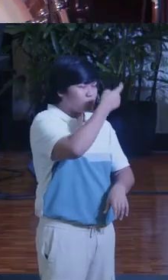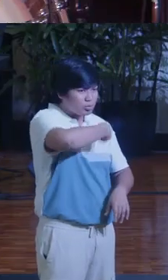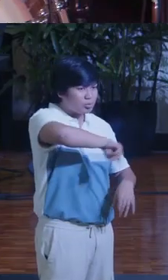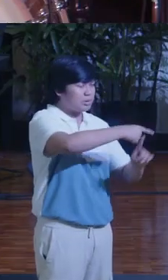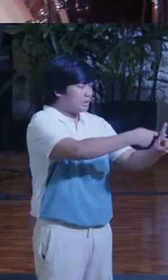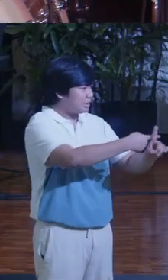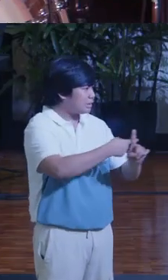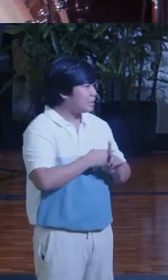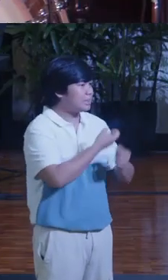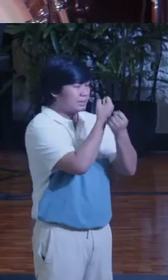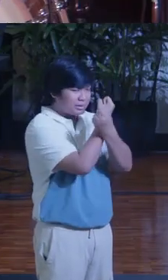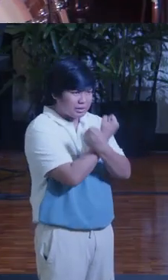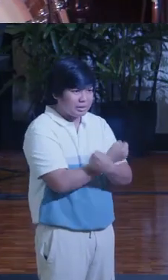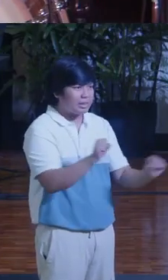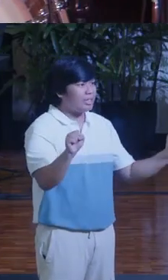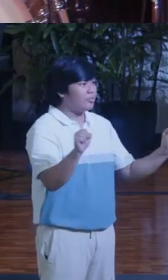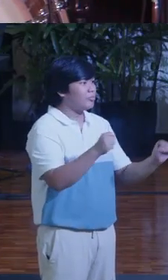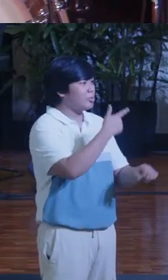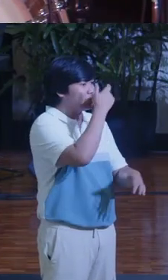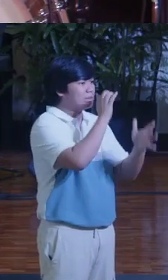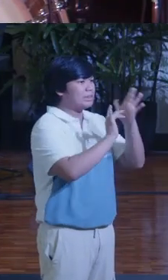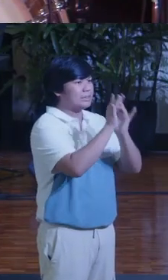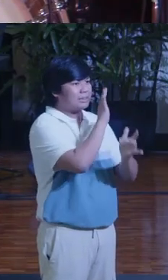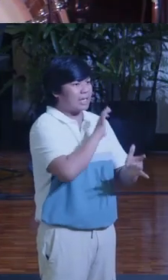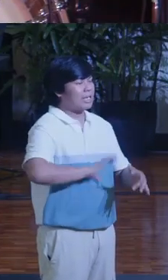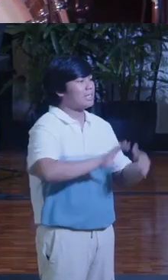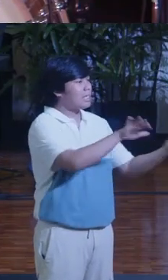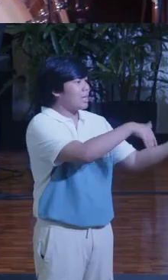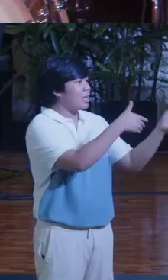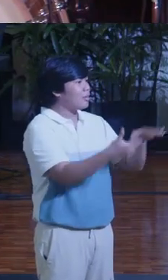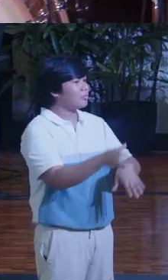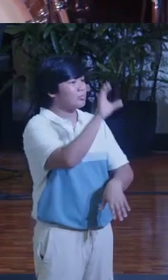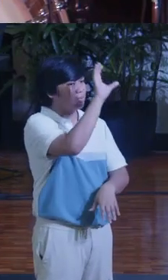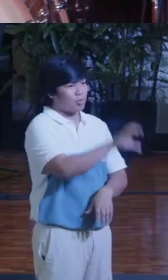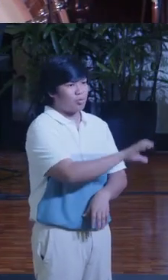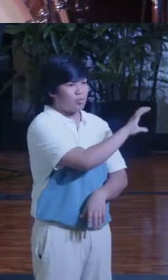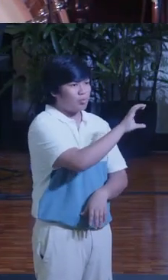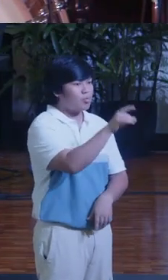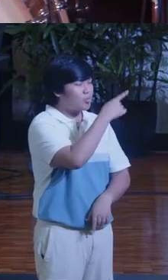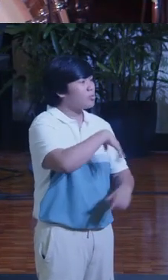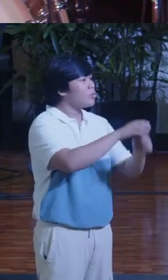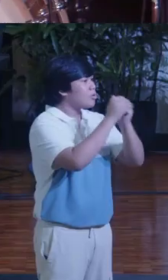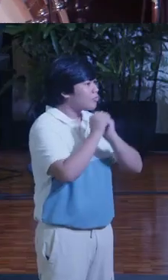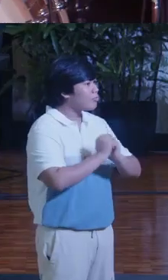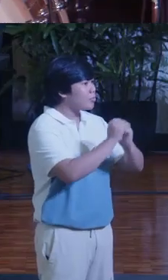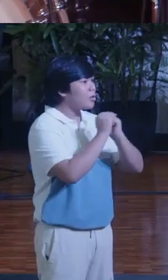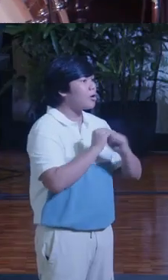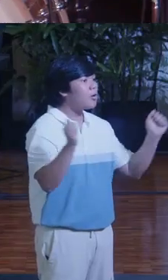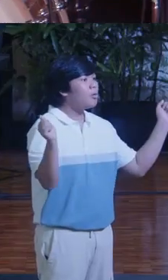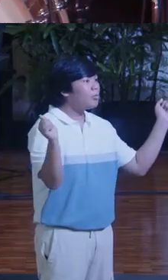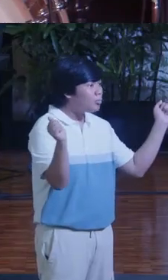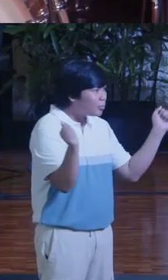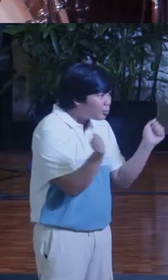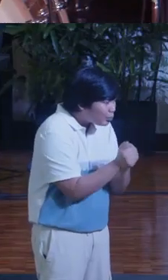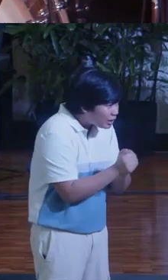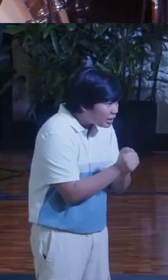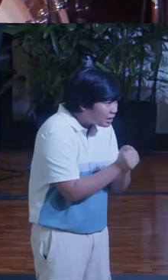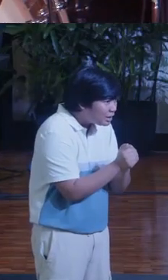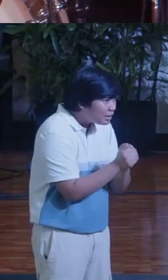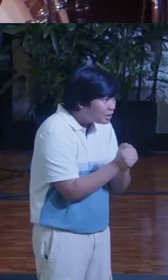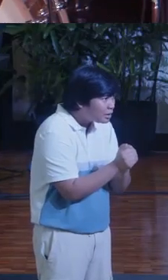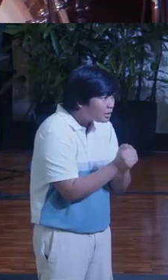kanyang sakripisyo sa krus. Tayo po ay nananambahan na kasama sila sa